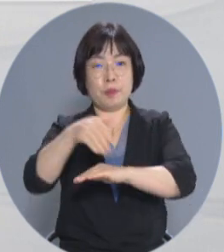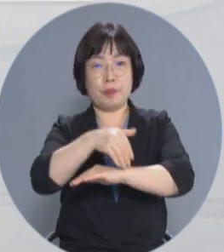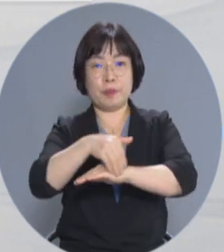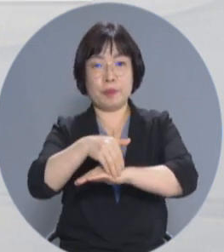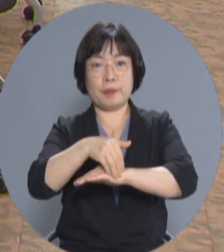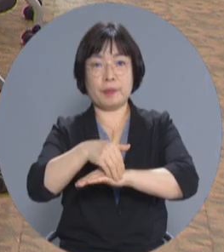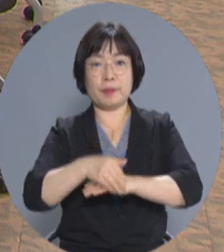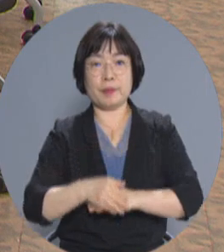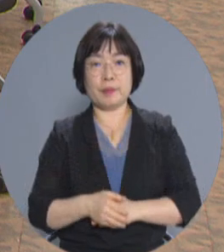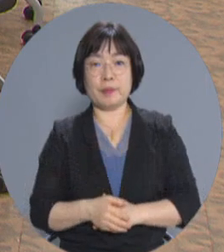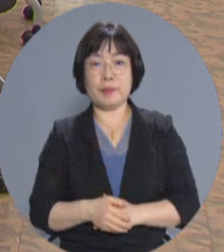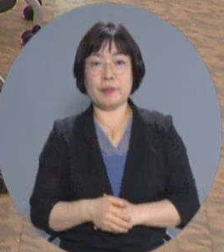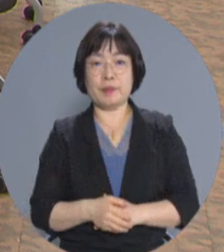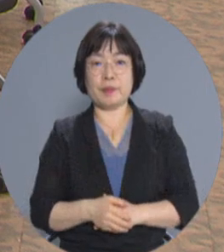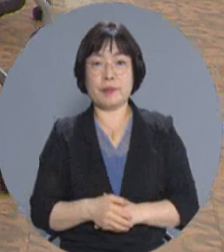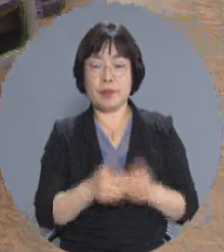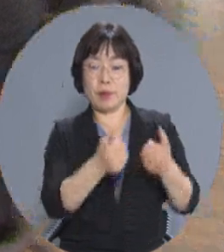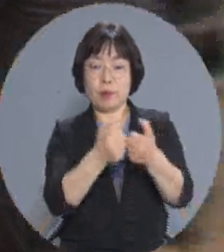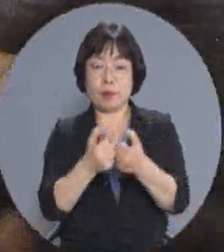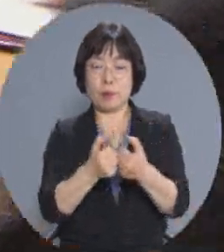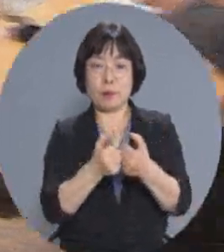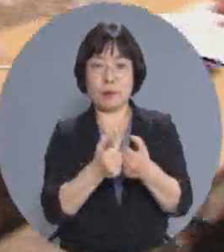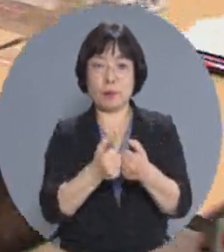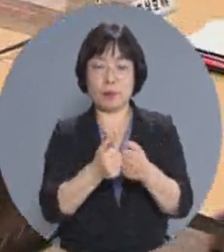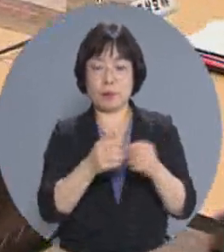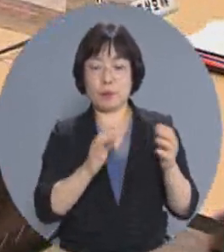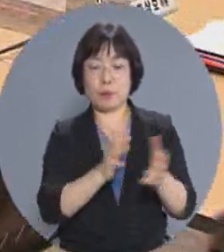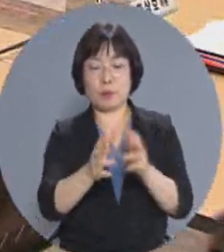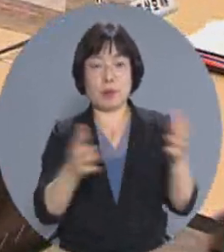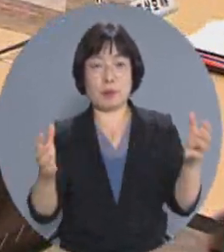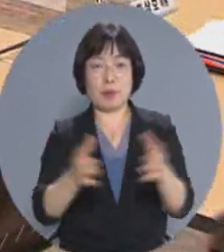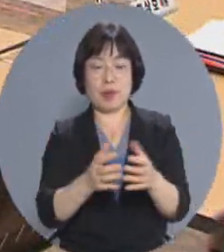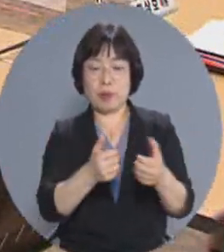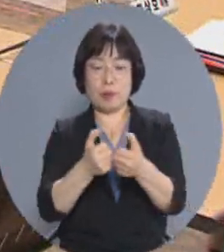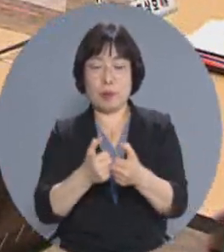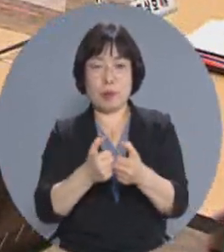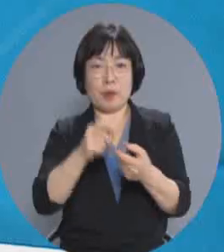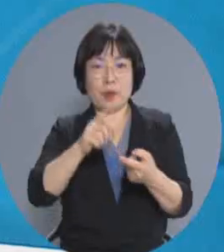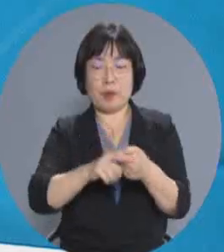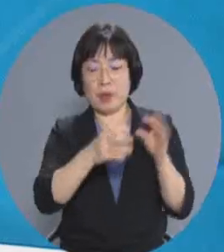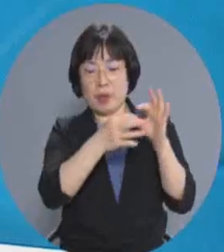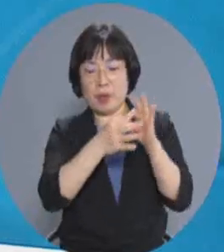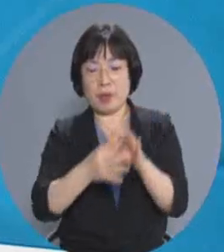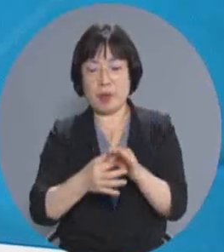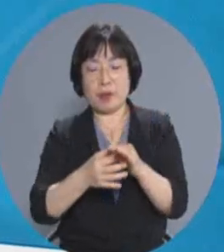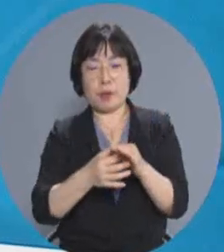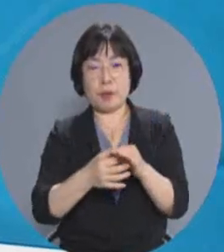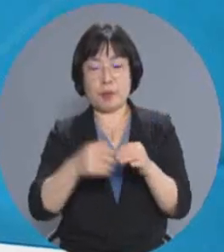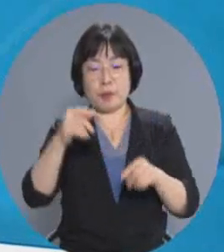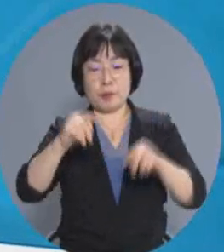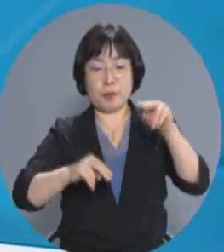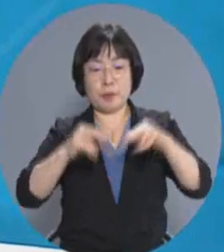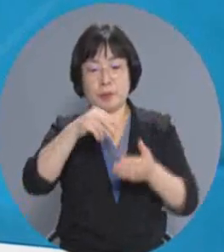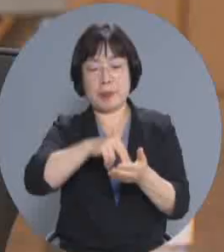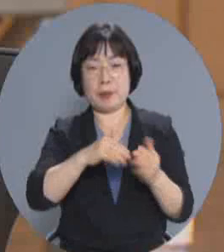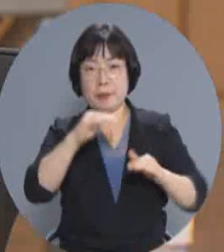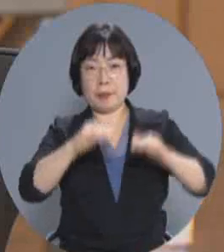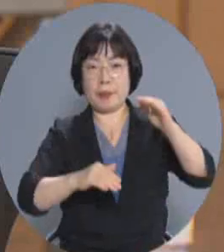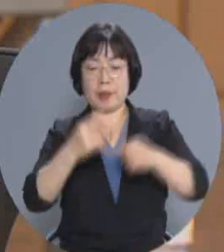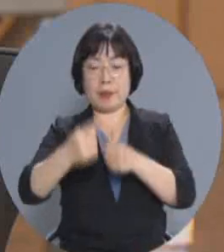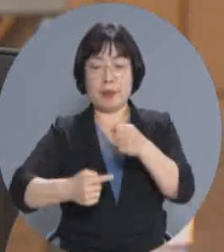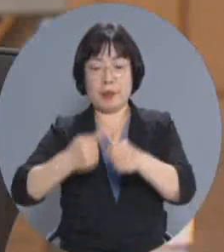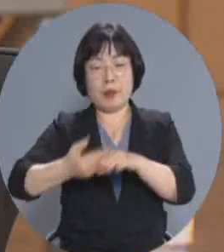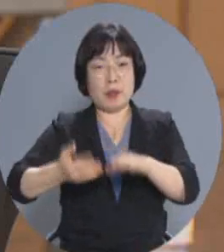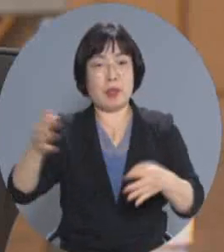하지만 산당 기업들을 중심으로 일부 쟁점 안에 대해 참여한 입장차를 보이면서 1년여